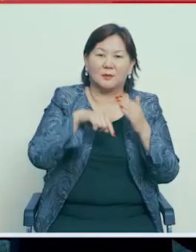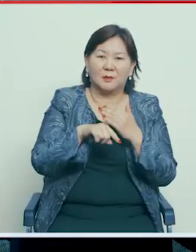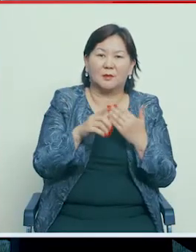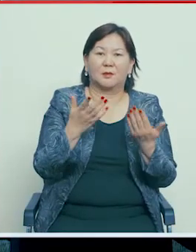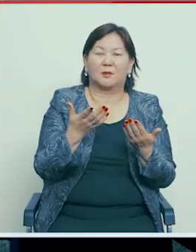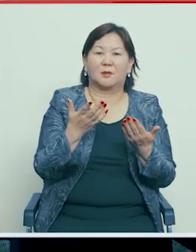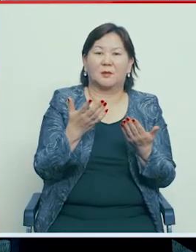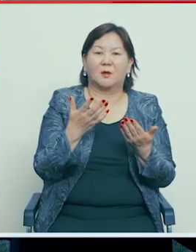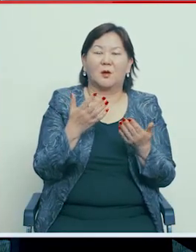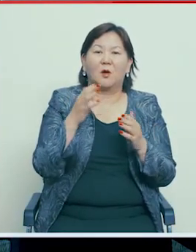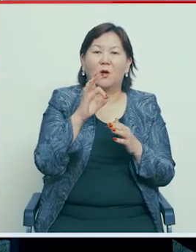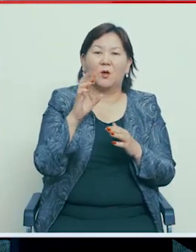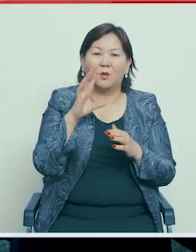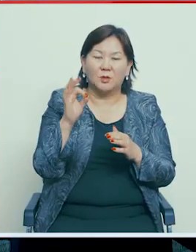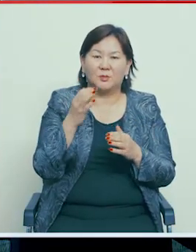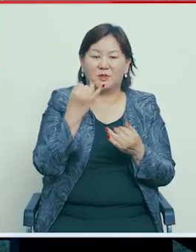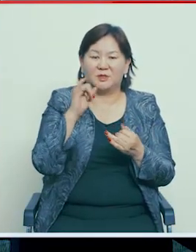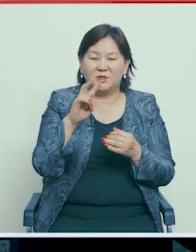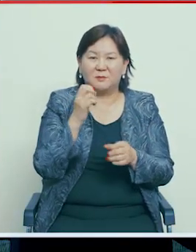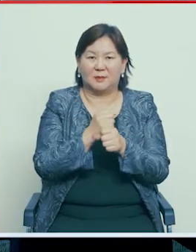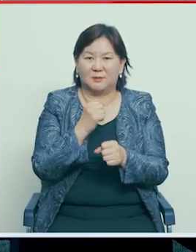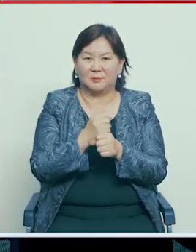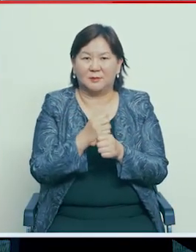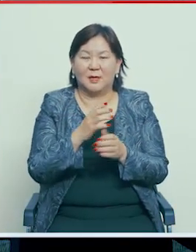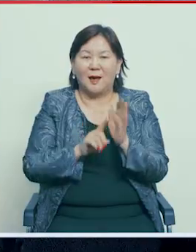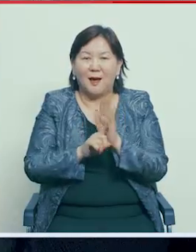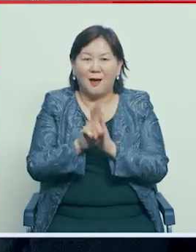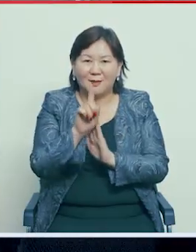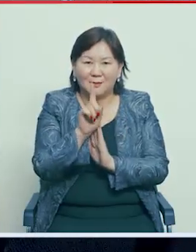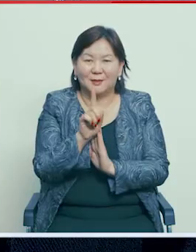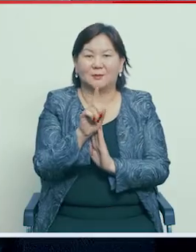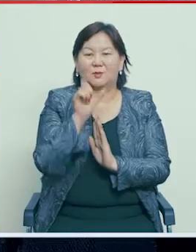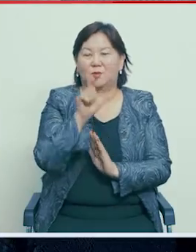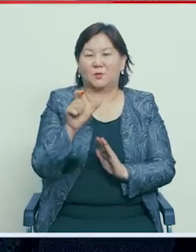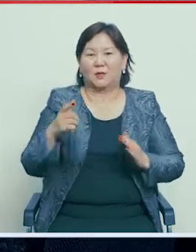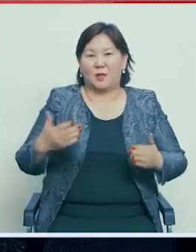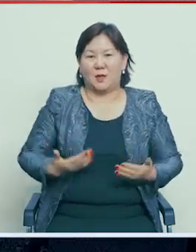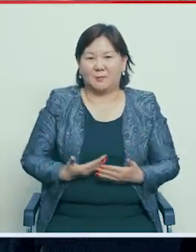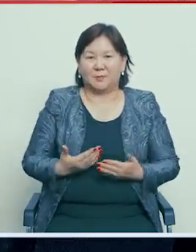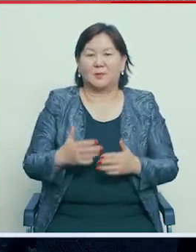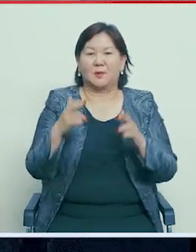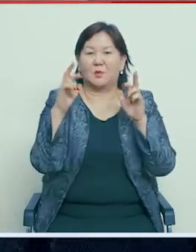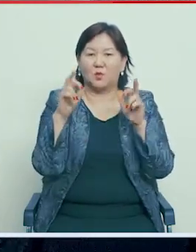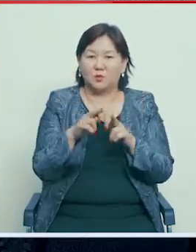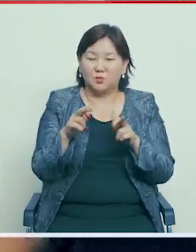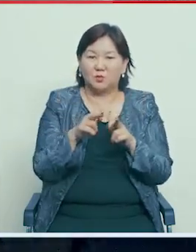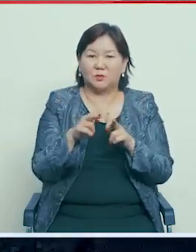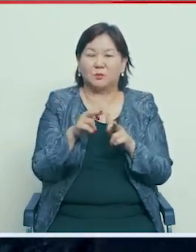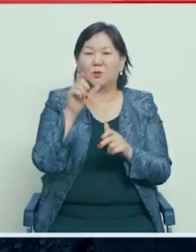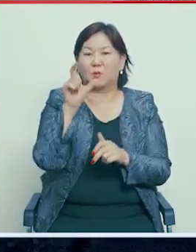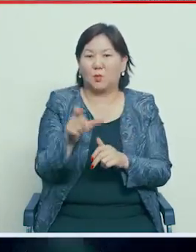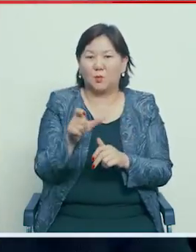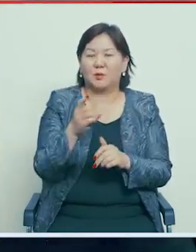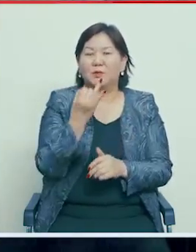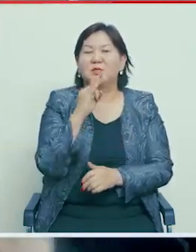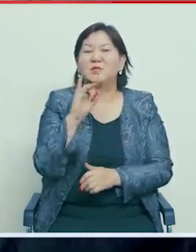ингээд те одоо ийм юмн дээр бид нар анханаас нь энэ бол хүний амьдралд ийм хөгжлийн бэрхшээлтэй хүн ийм